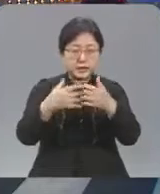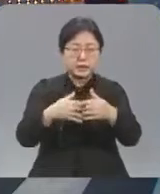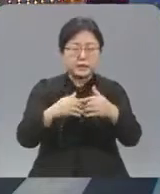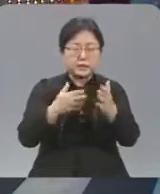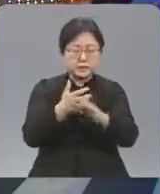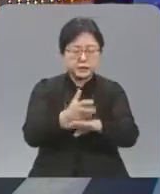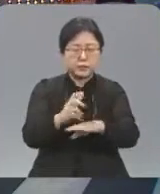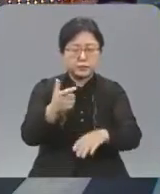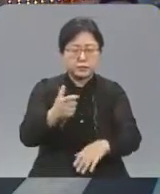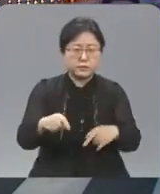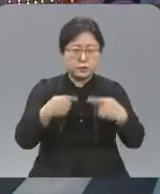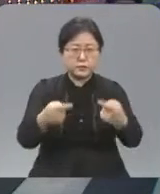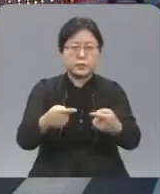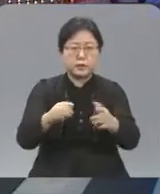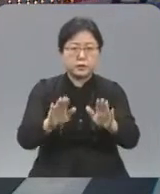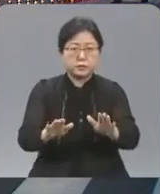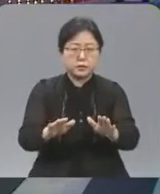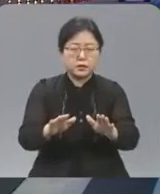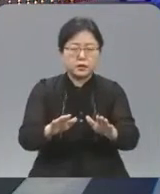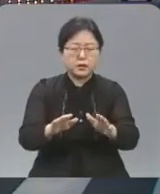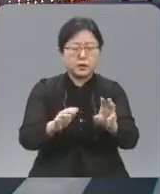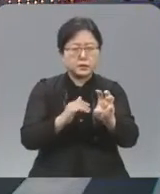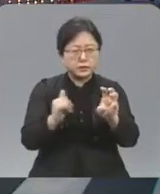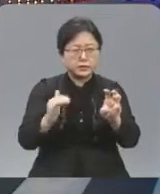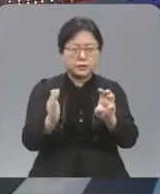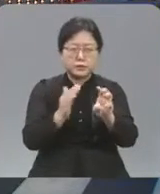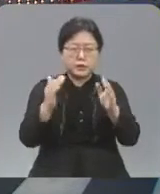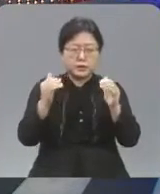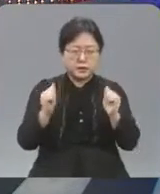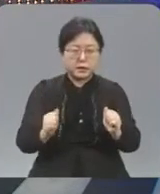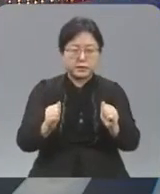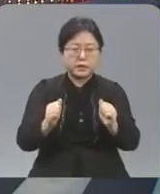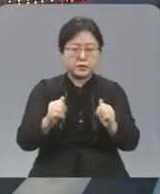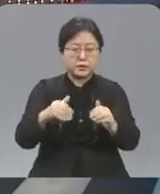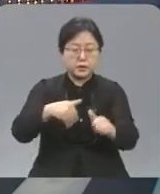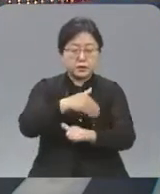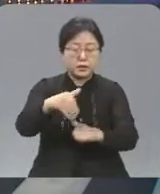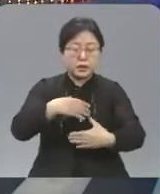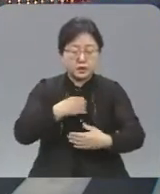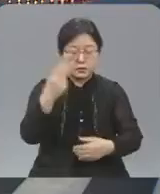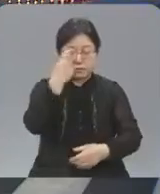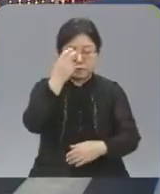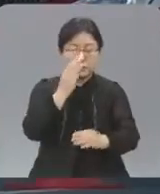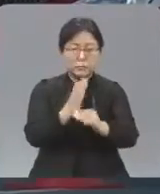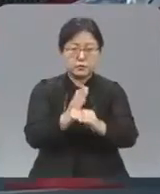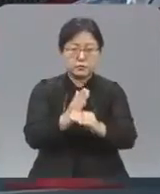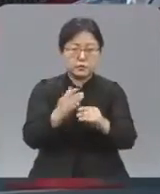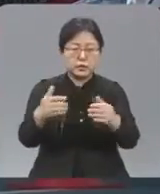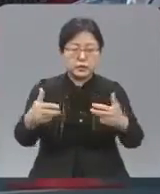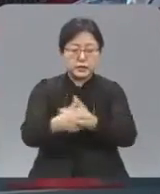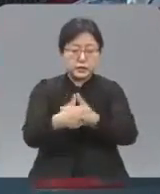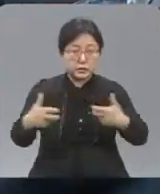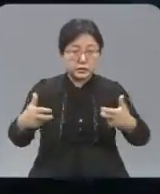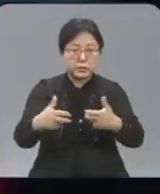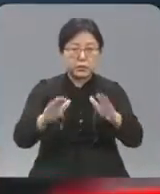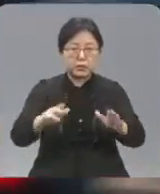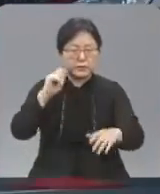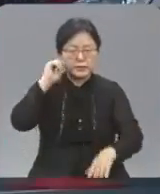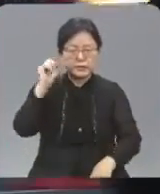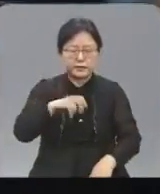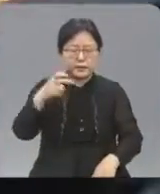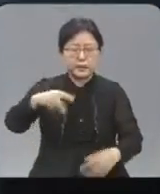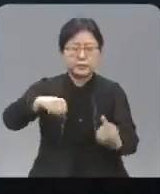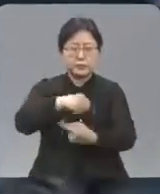동원됐는데요. 현재는 경찰과 소방인력 30여 명이 남아서 현장 안전조치에 나서고 있습니다. 인근 도로의 교통도 오늘